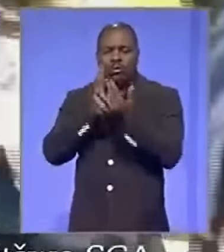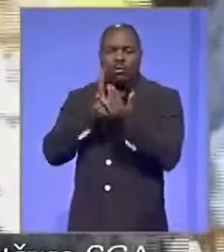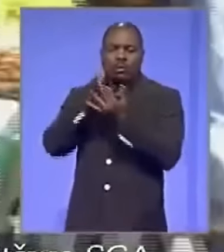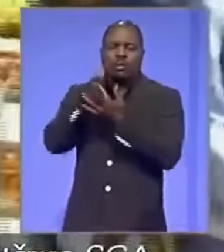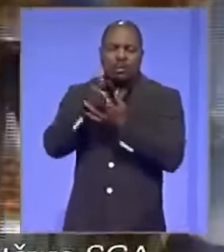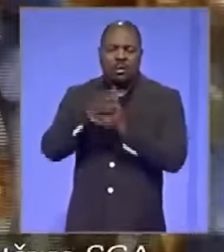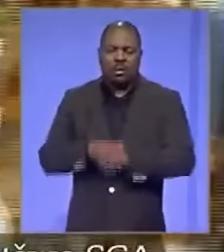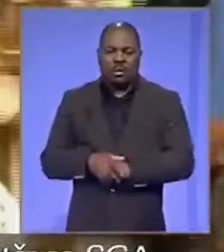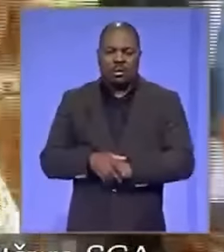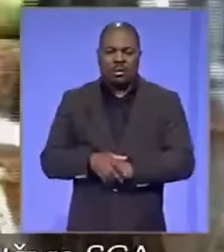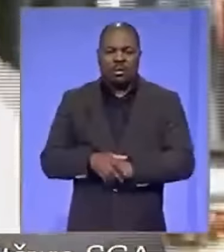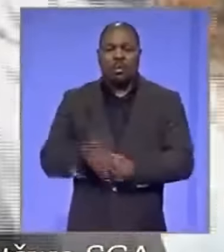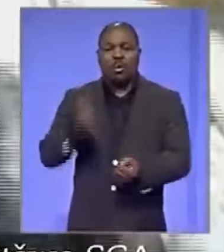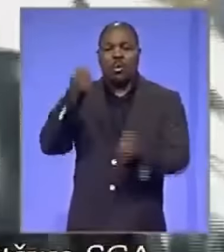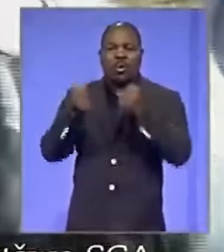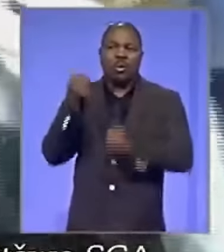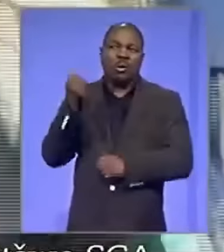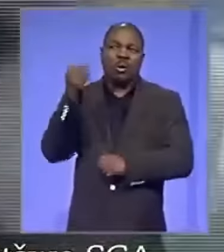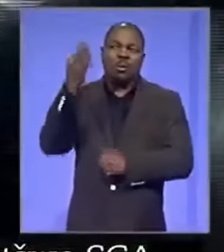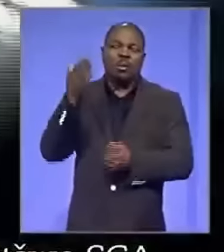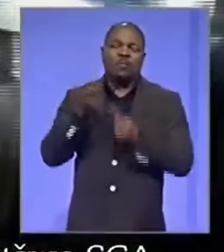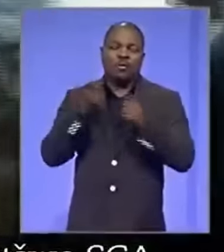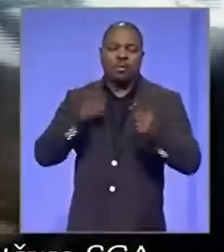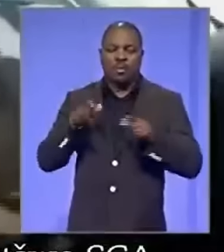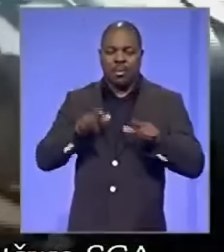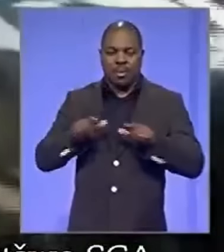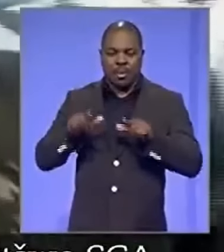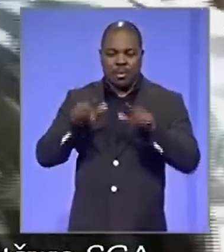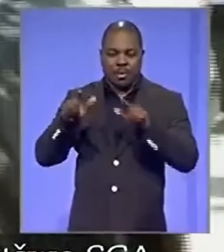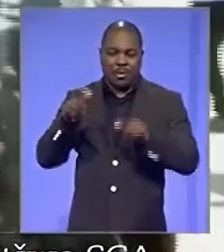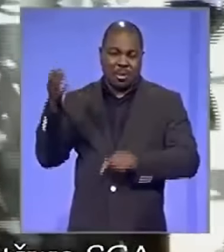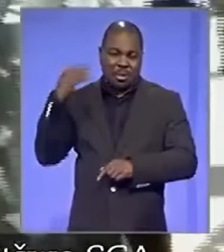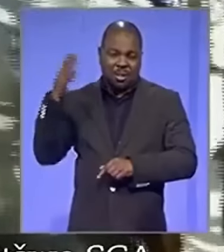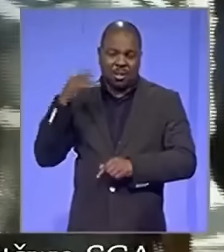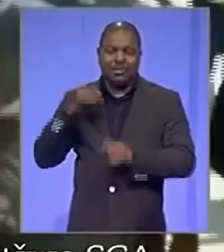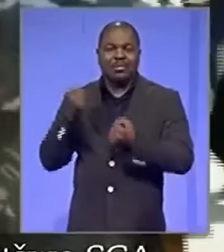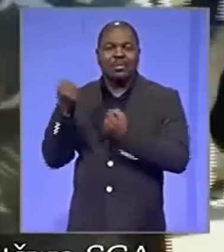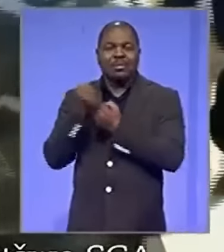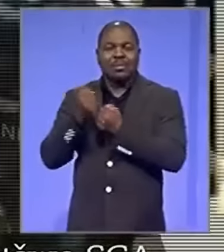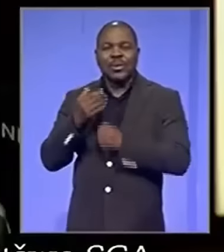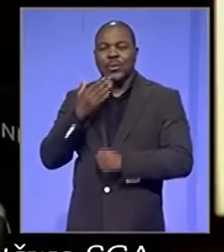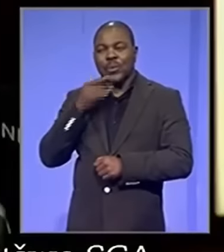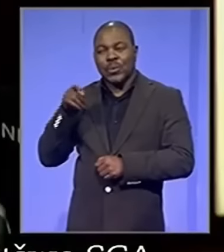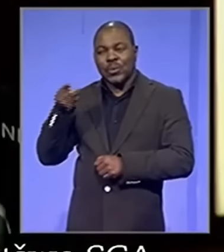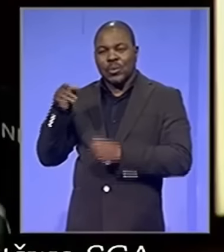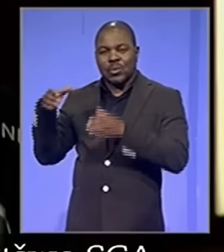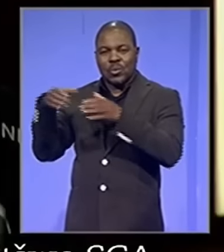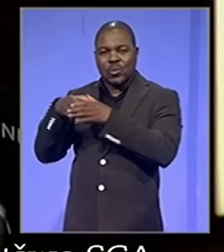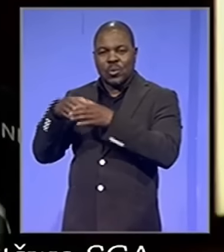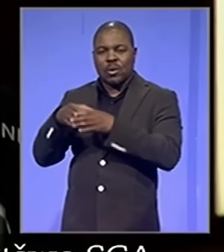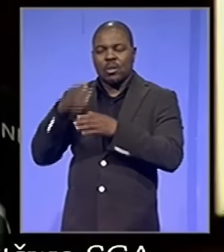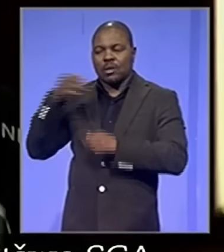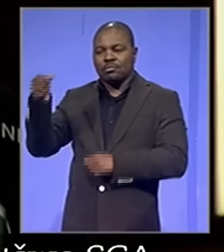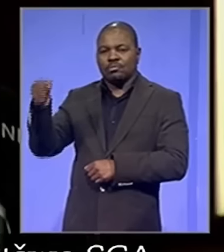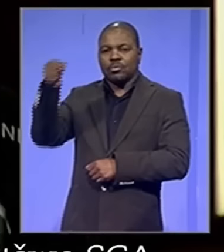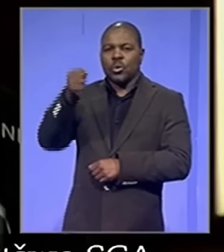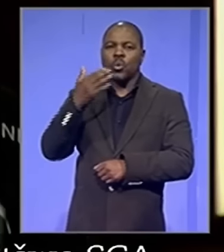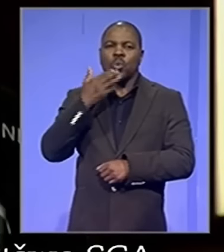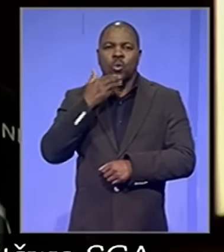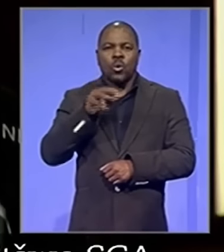bogare. Kahlolo ya kgorotsheko kgolo ya Limpopo e sekametse ka lehlakoreng la bogoši peo bohlomilego kgošana